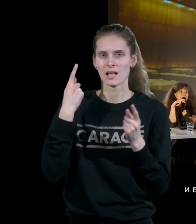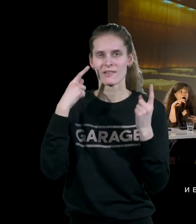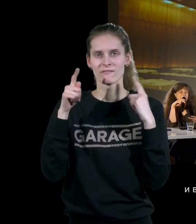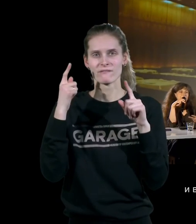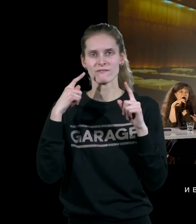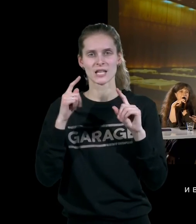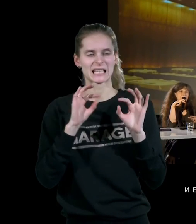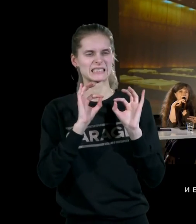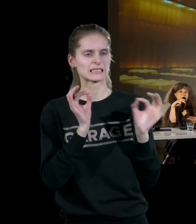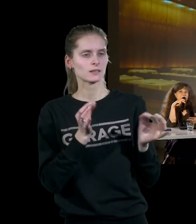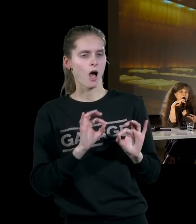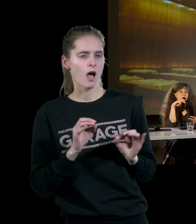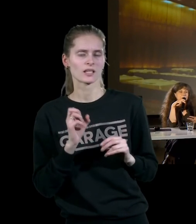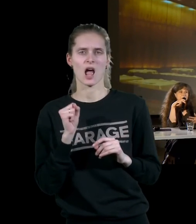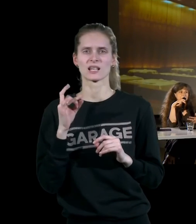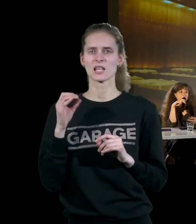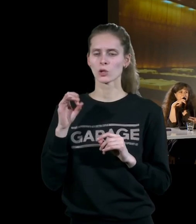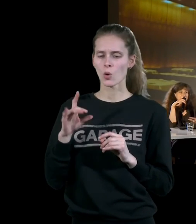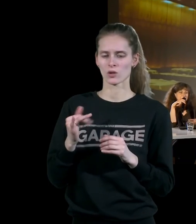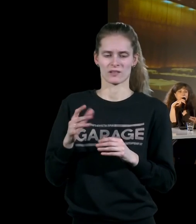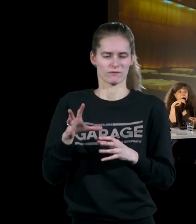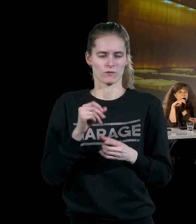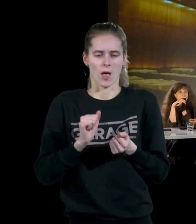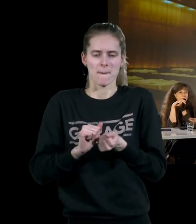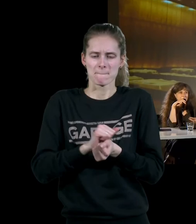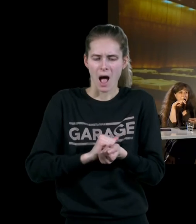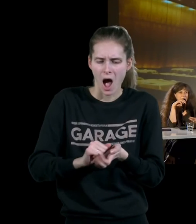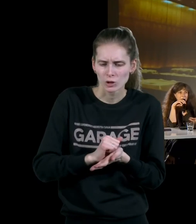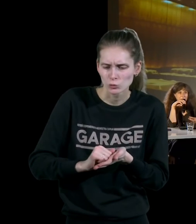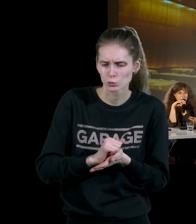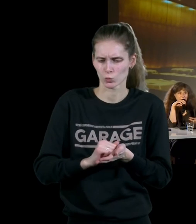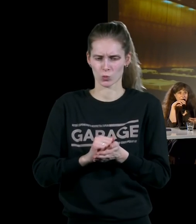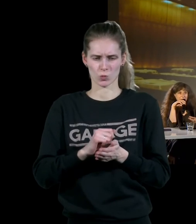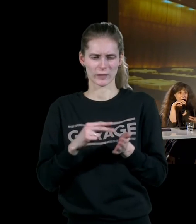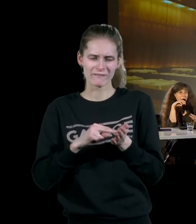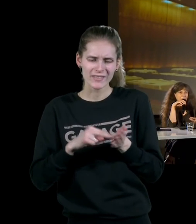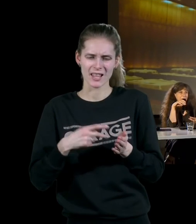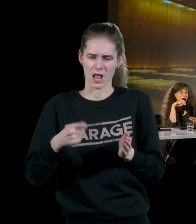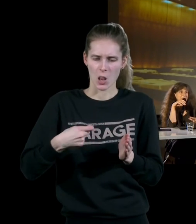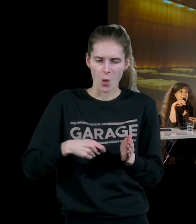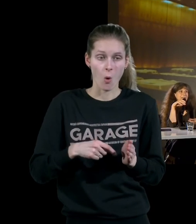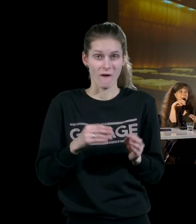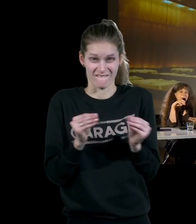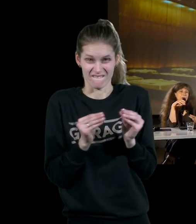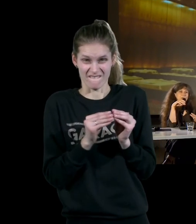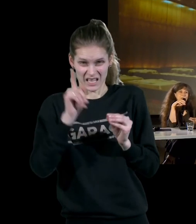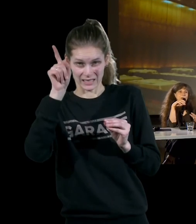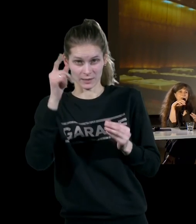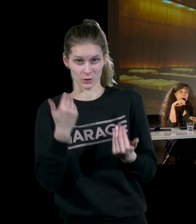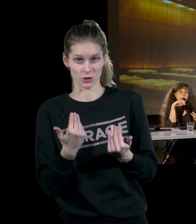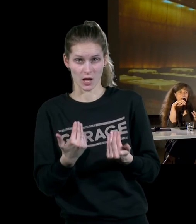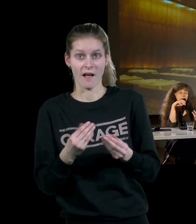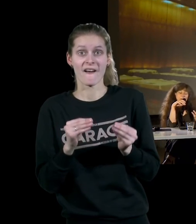же дизайнерами-архитекторами. И посуда, столовые приборы, которые до сих пор в этом ресторане используются, являются